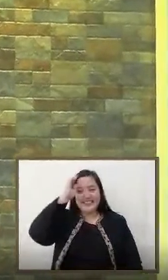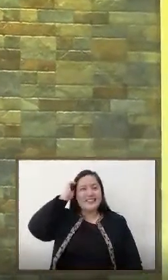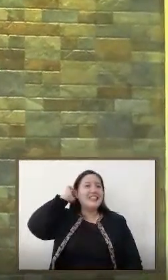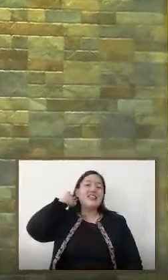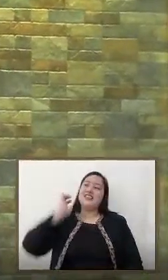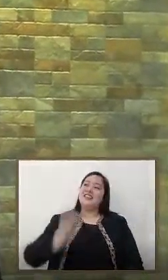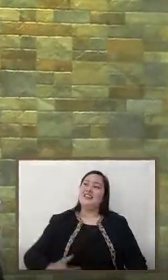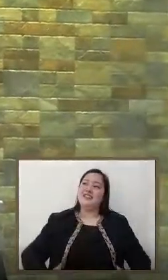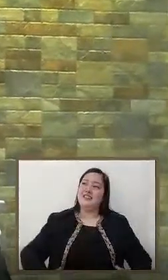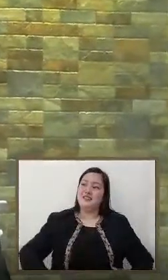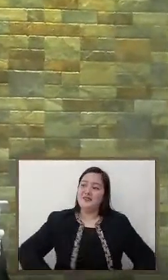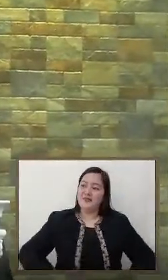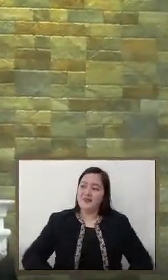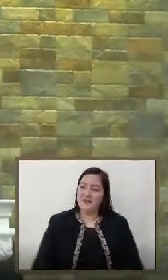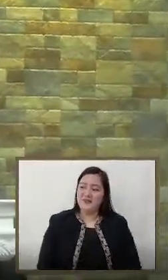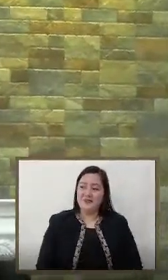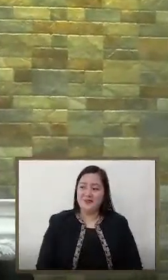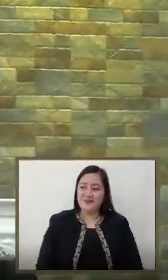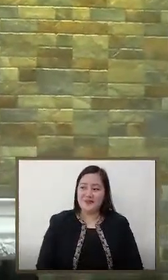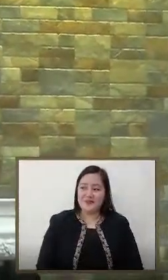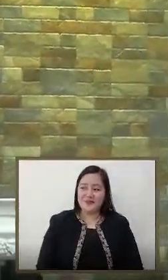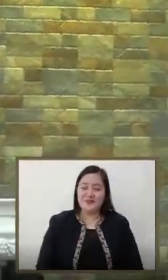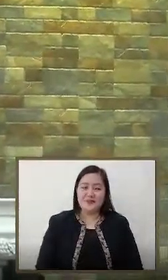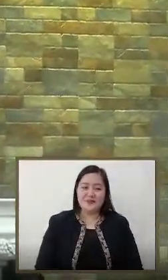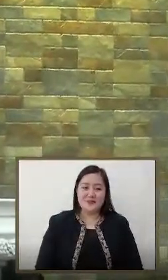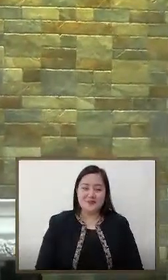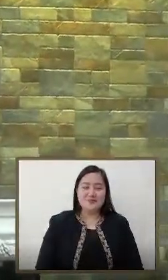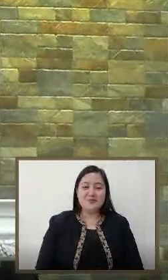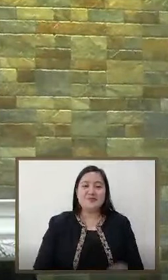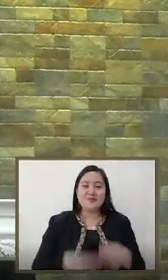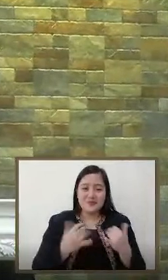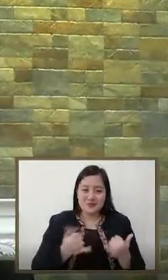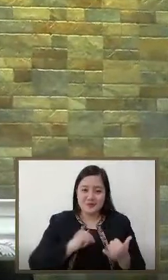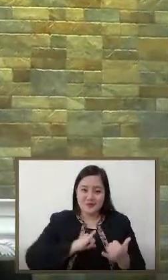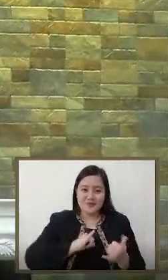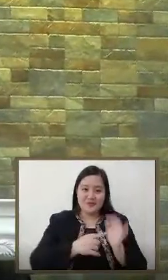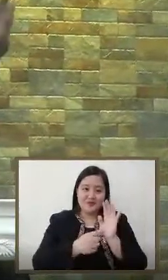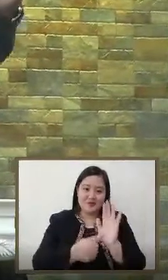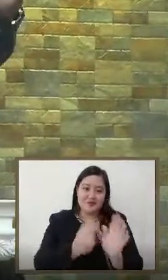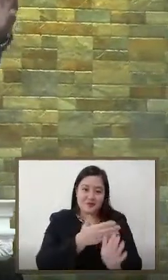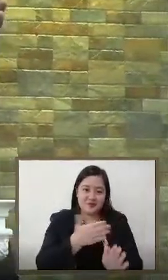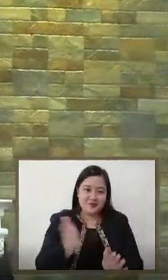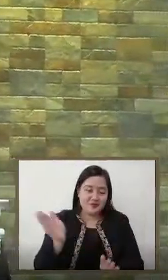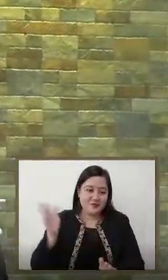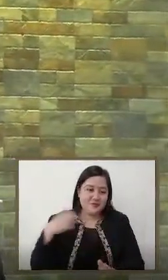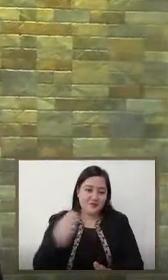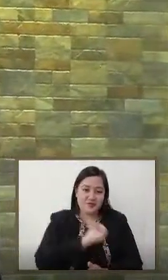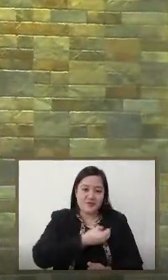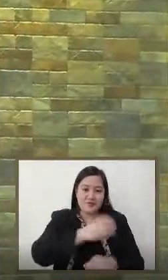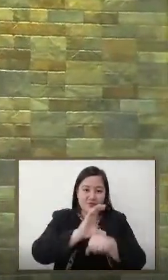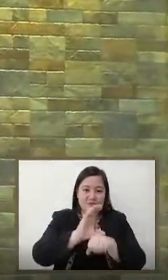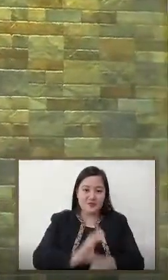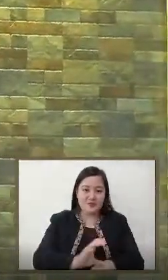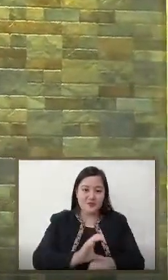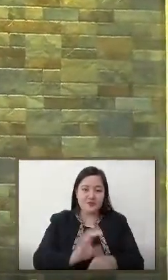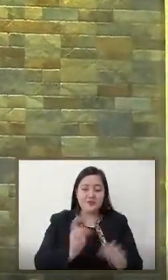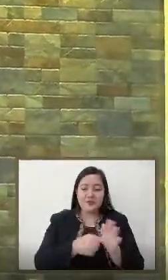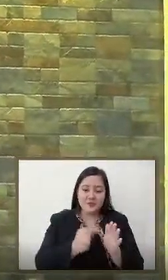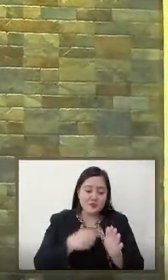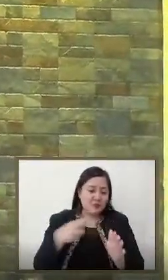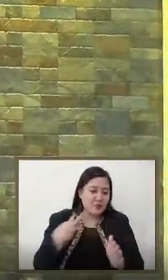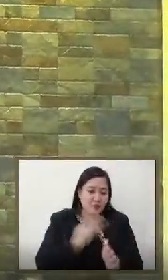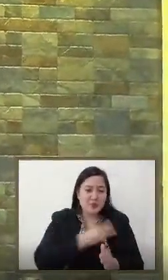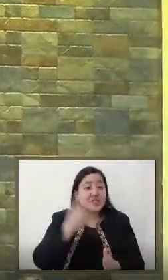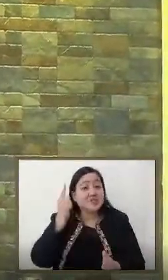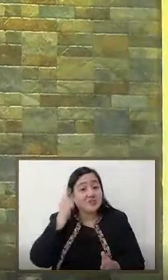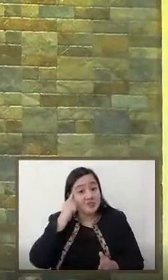One hood lang naman. Pero Boted, papakita ko sa inyo, Boted, no? Ang kalagayan natin. Minsan, akala natin is very strong tayo.